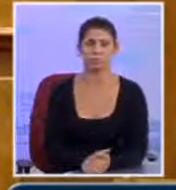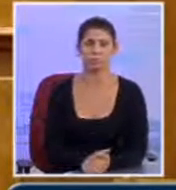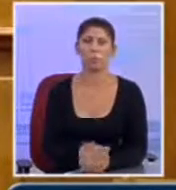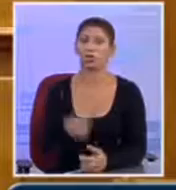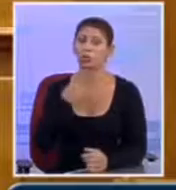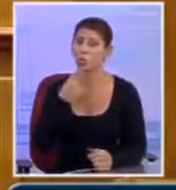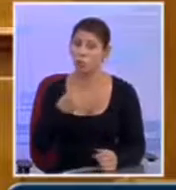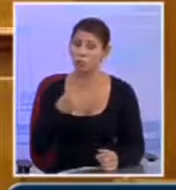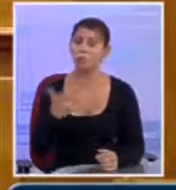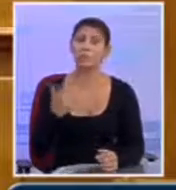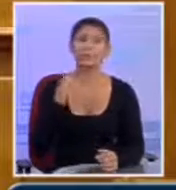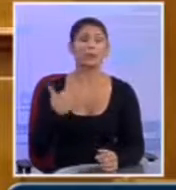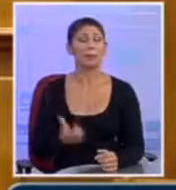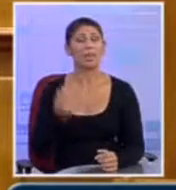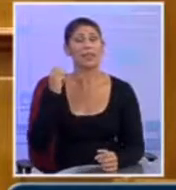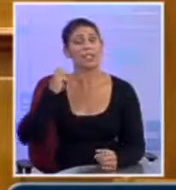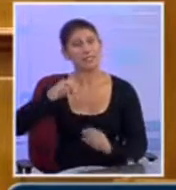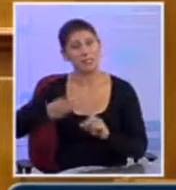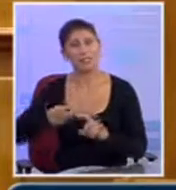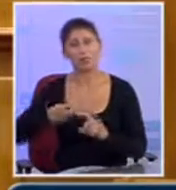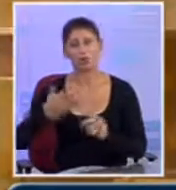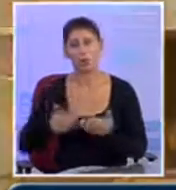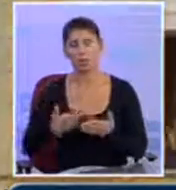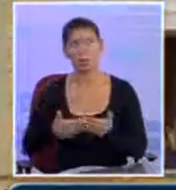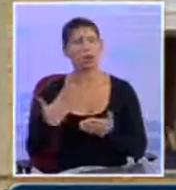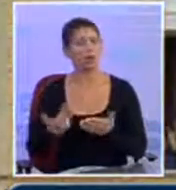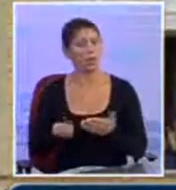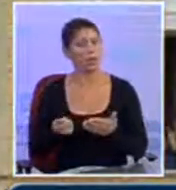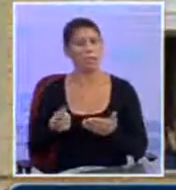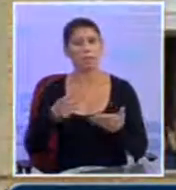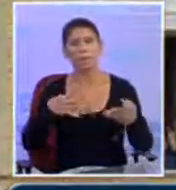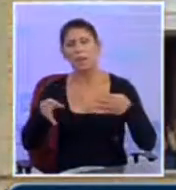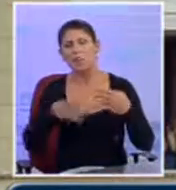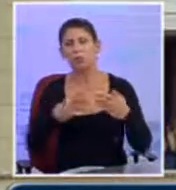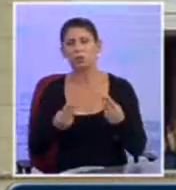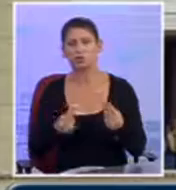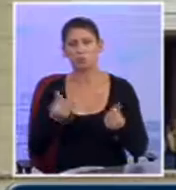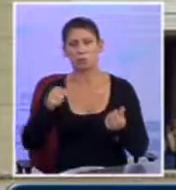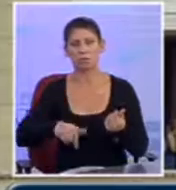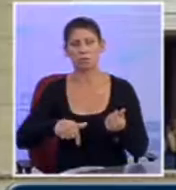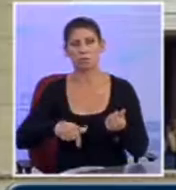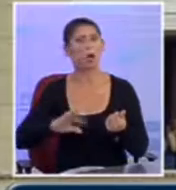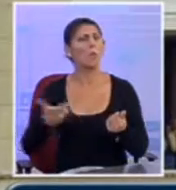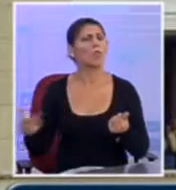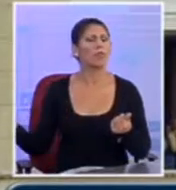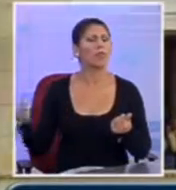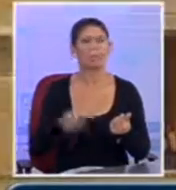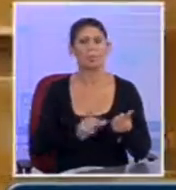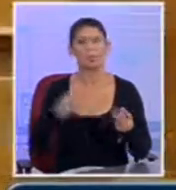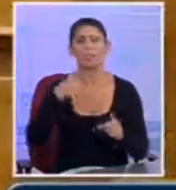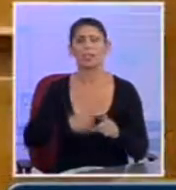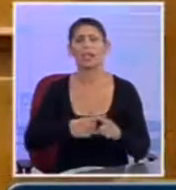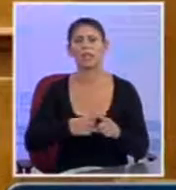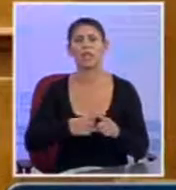διότι υπάρχει και ένα τρίτο στοιχείο το οποίο έγινε με παραπλανητικό τρόπο σήμερα. Πότε θα επιστρέψει η οικονομία σε θετικό